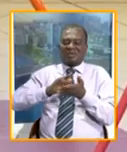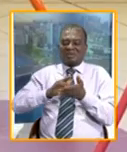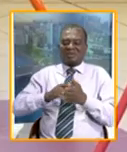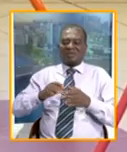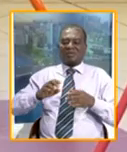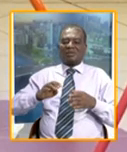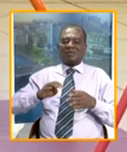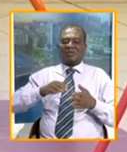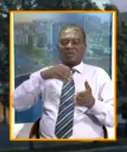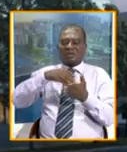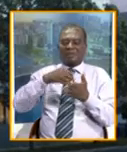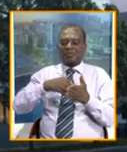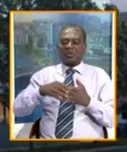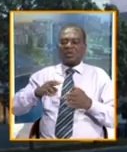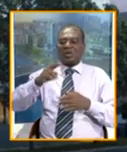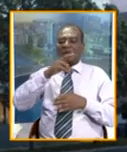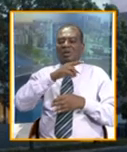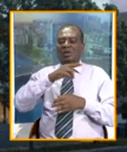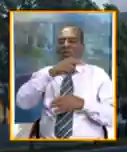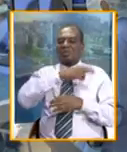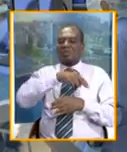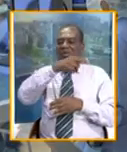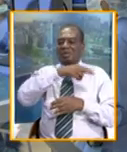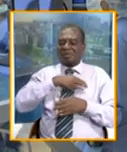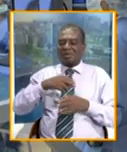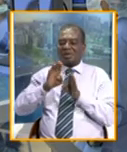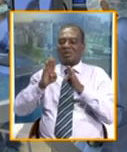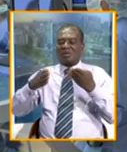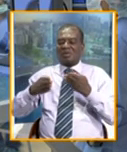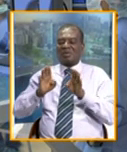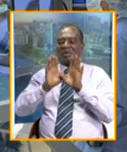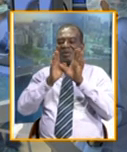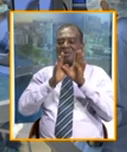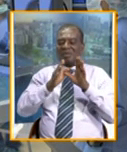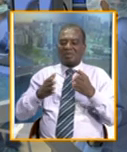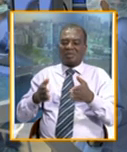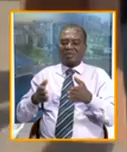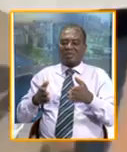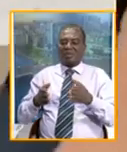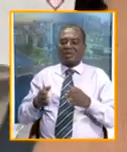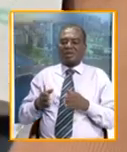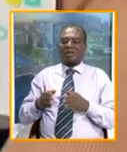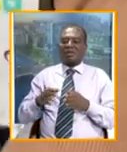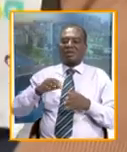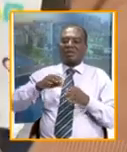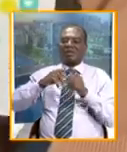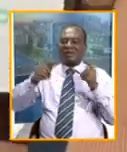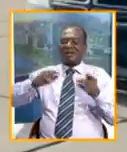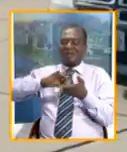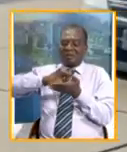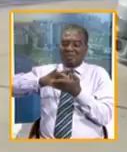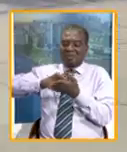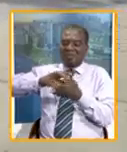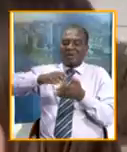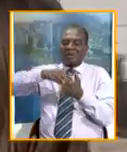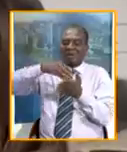cette action humanitaire, l'hôpital américain pour enfants leur a ouvert ses portes. D'éminents chirurgiens américains et une famille d'accueil ont